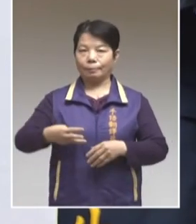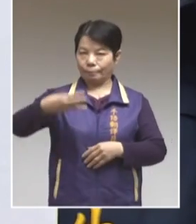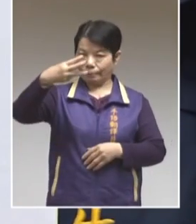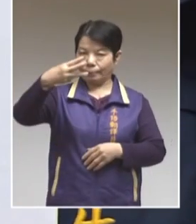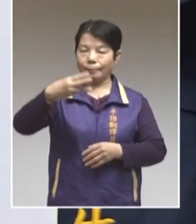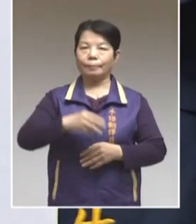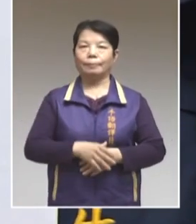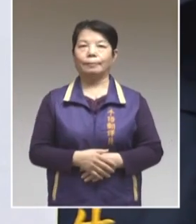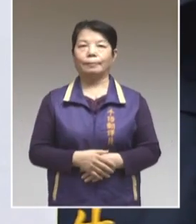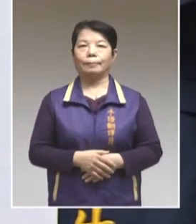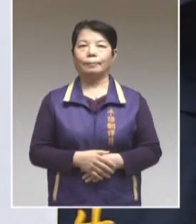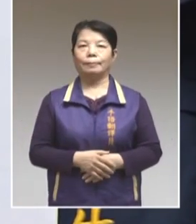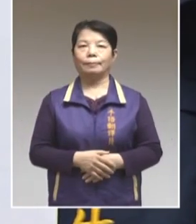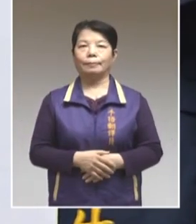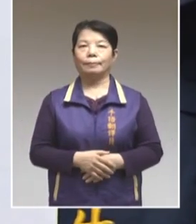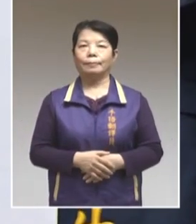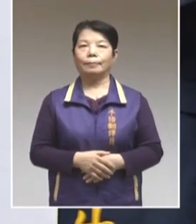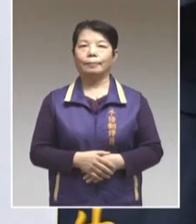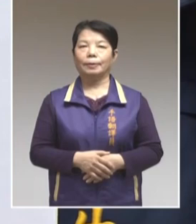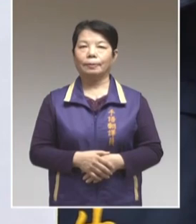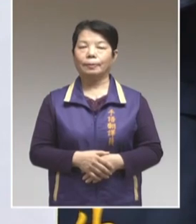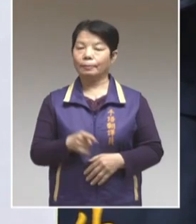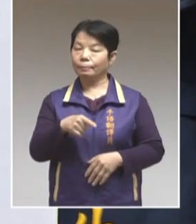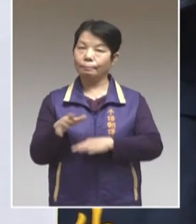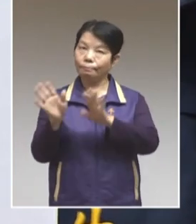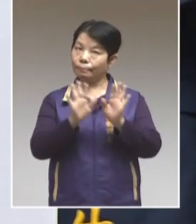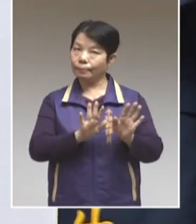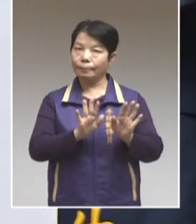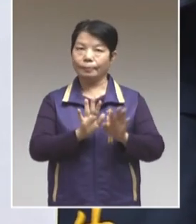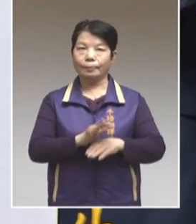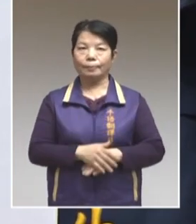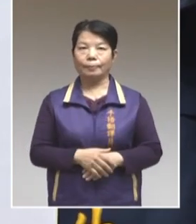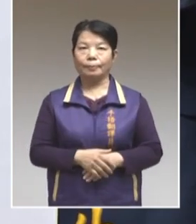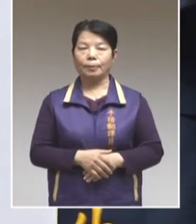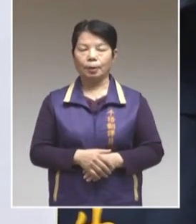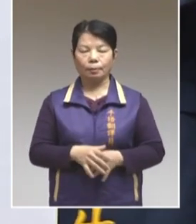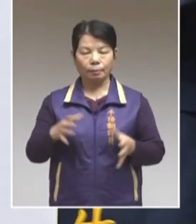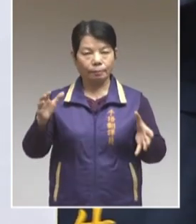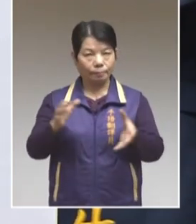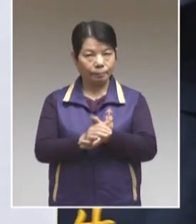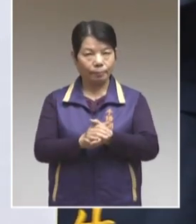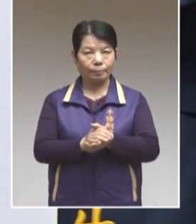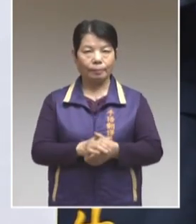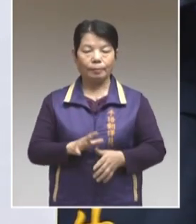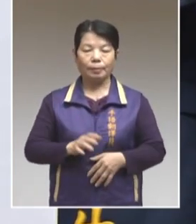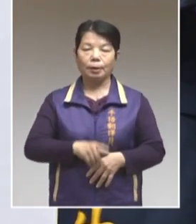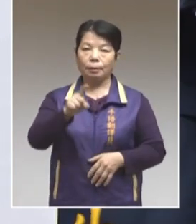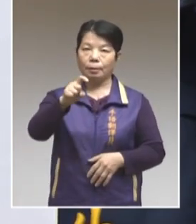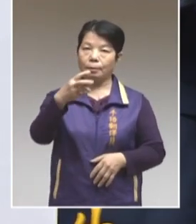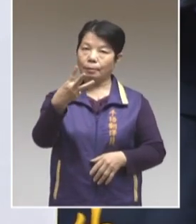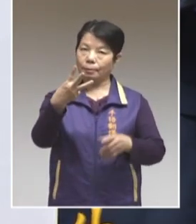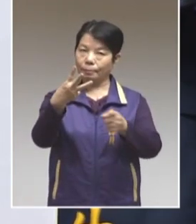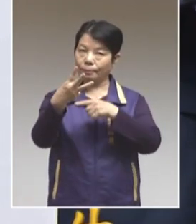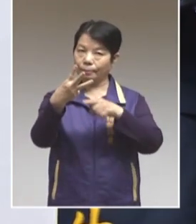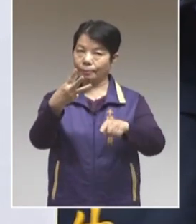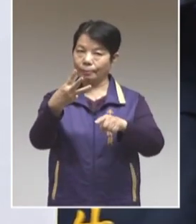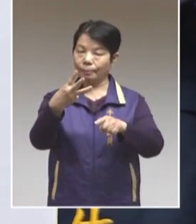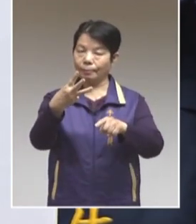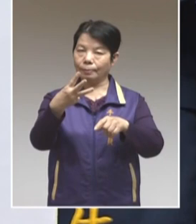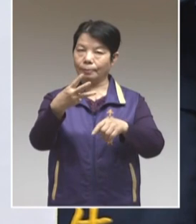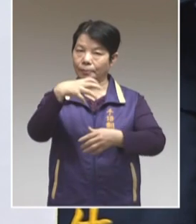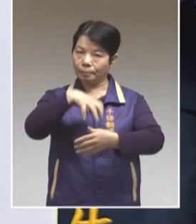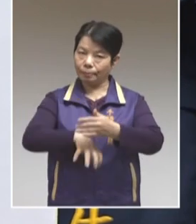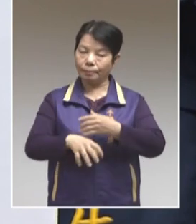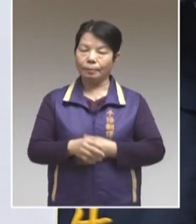的场域，那整个的状况。好，我们统计了一下，这13位里面，